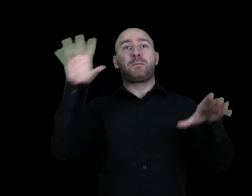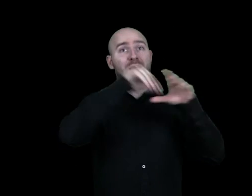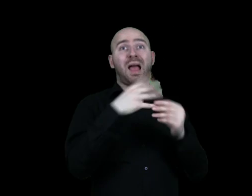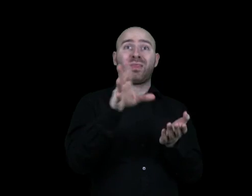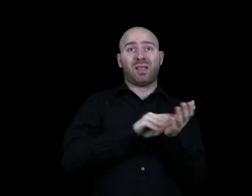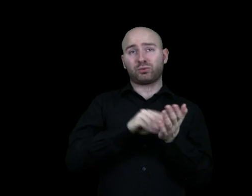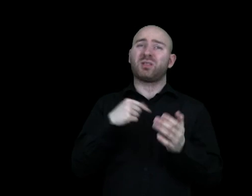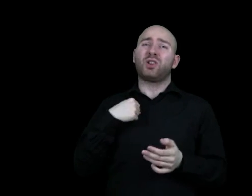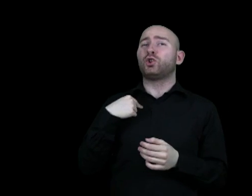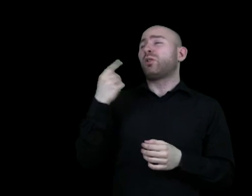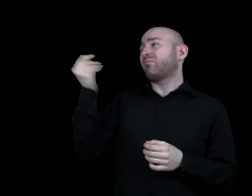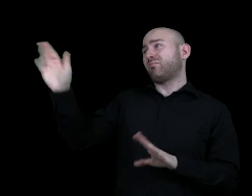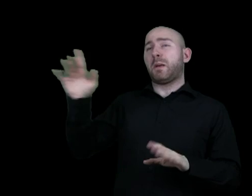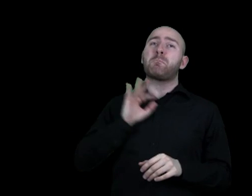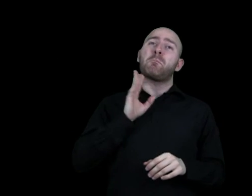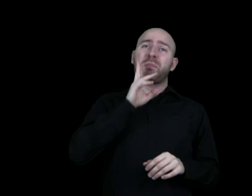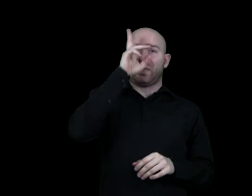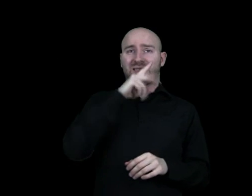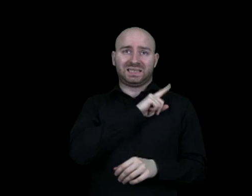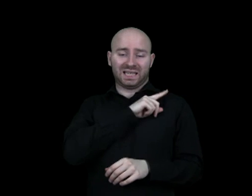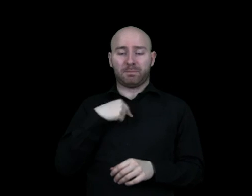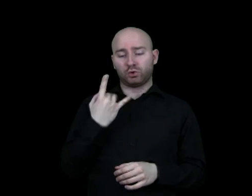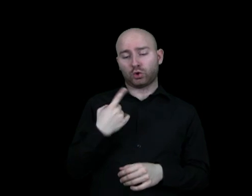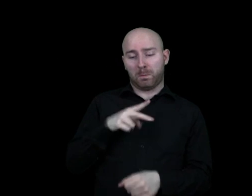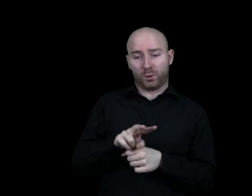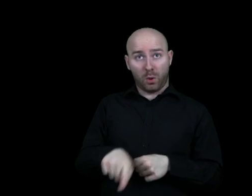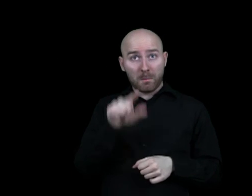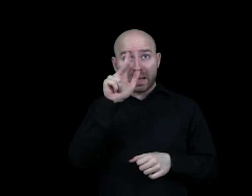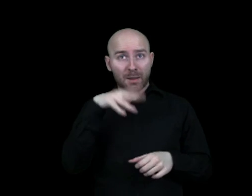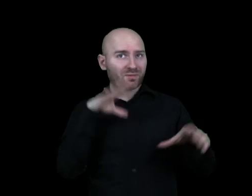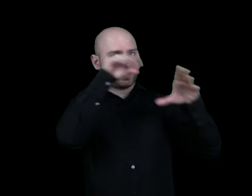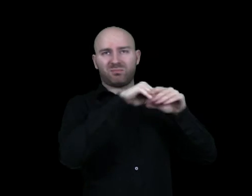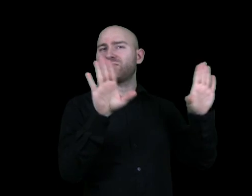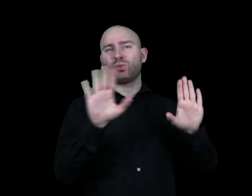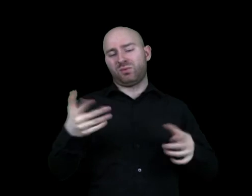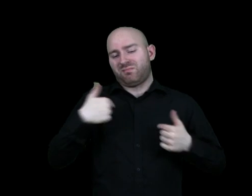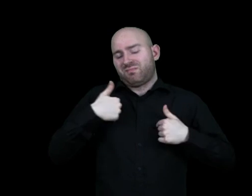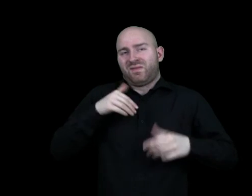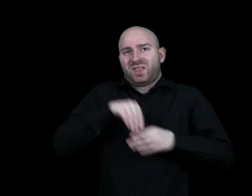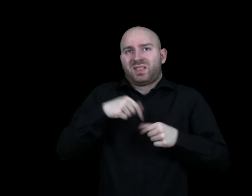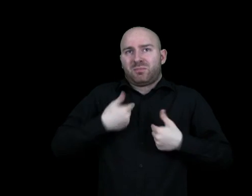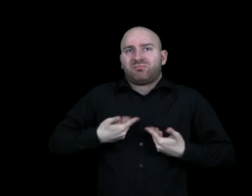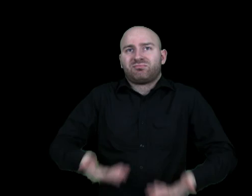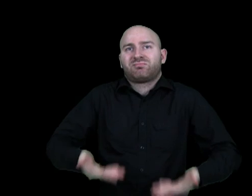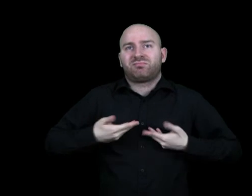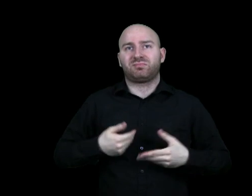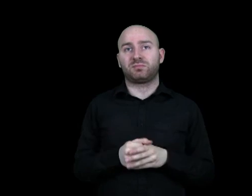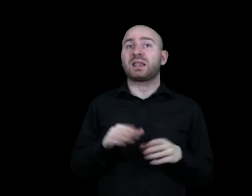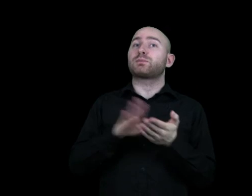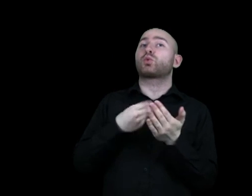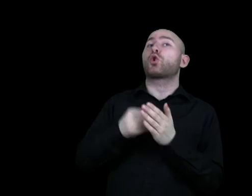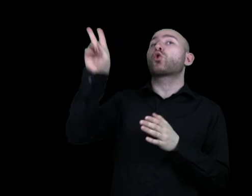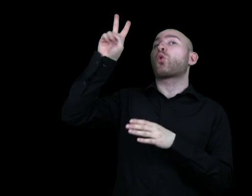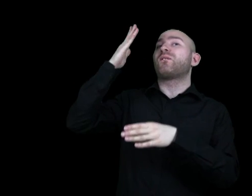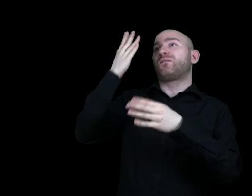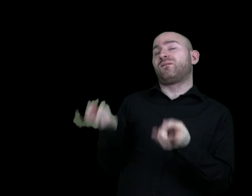Jeśli jednak dziećmi zajmujecie się sami, nie powiększy to PKB. Gdybym rozkręcił biznes i strzygł ludziom trawniki.